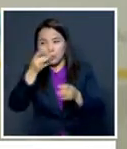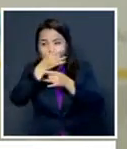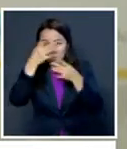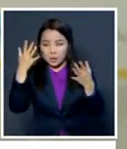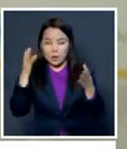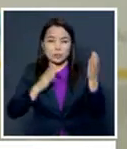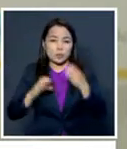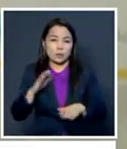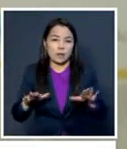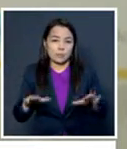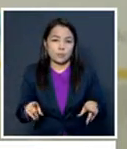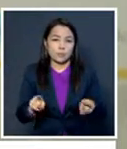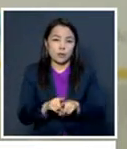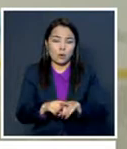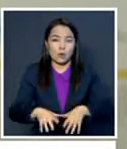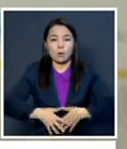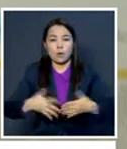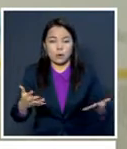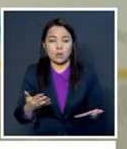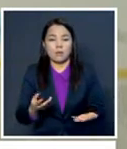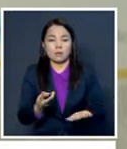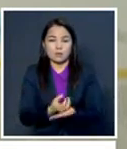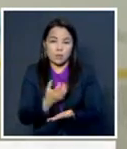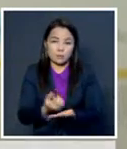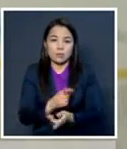мәдениет институтының үлкен еңбегі